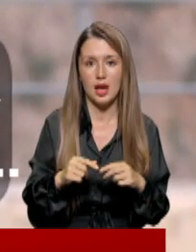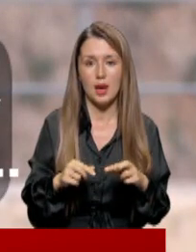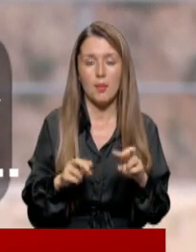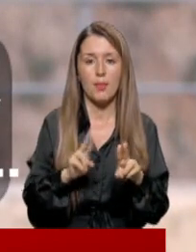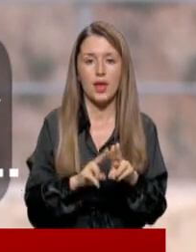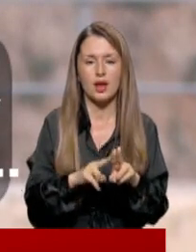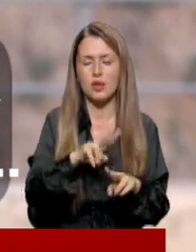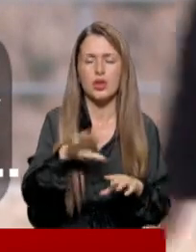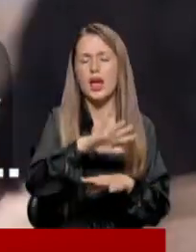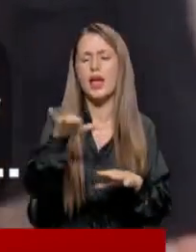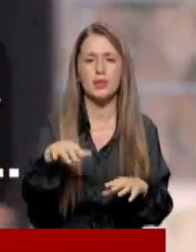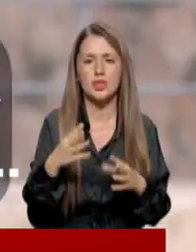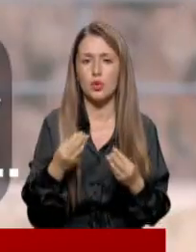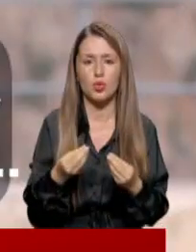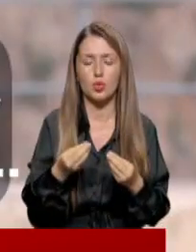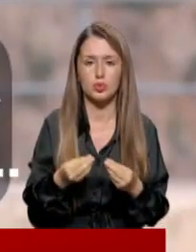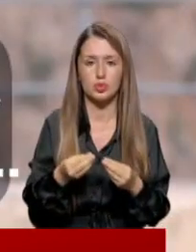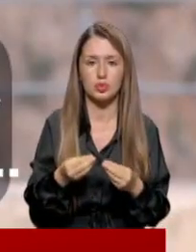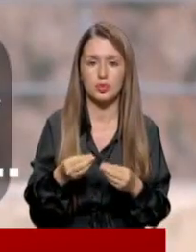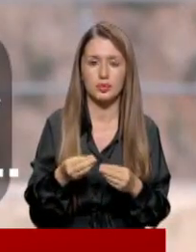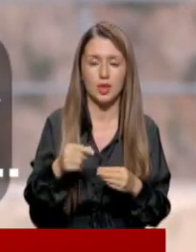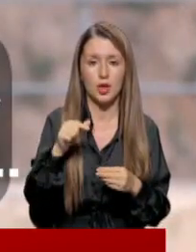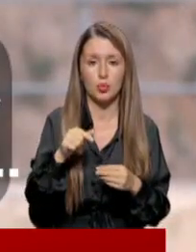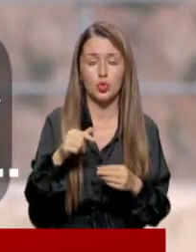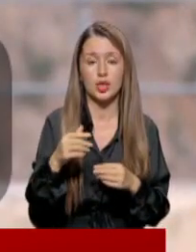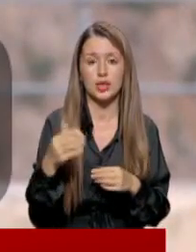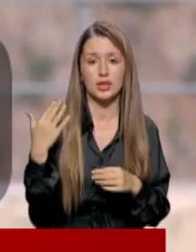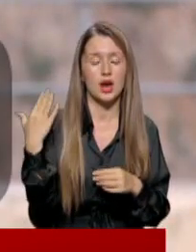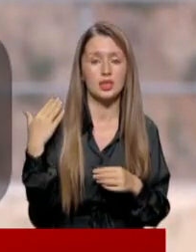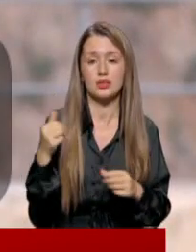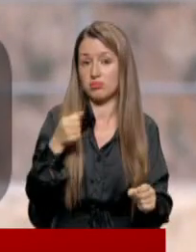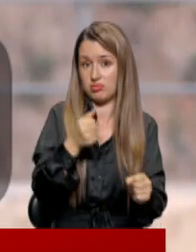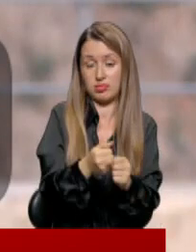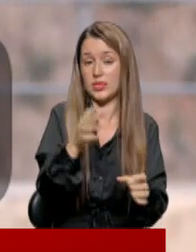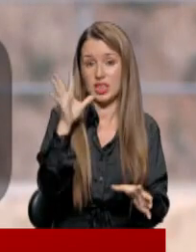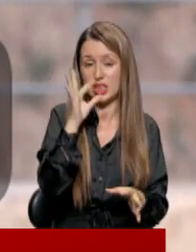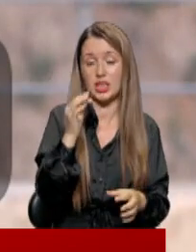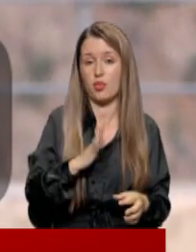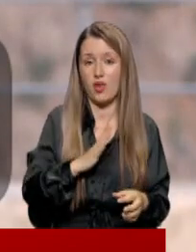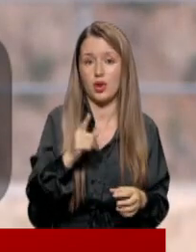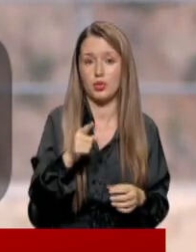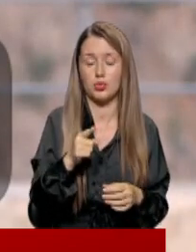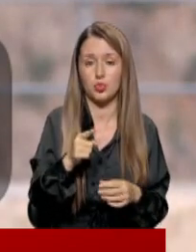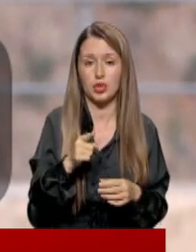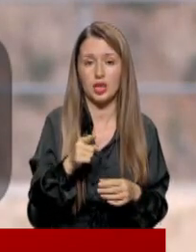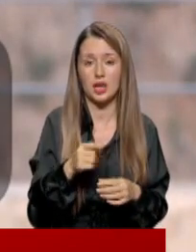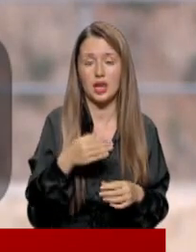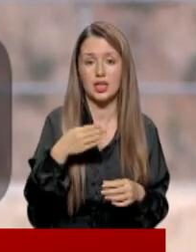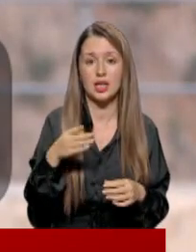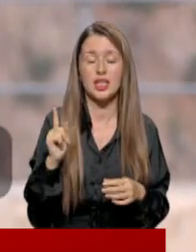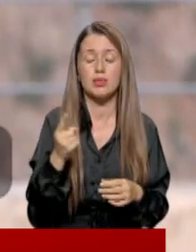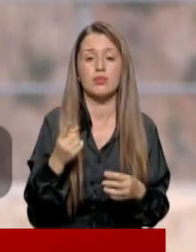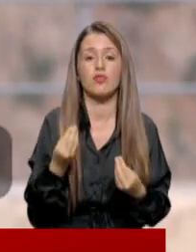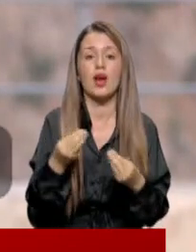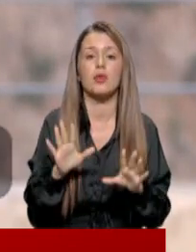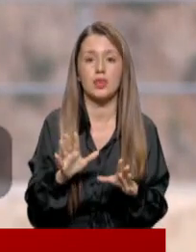YPG olsun, PYD olsun, DAEŞ olsun, FETÖ olsun. Bunların arkasında kim varsa, kim bunlara destek sağlarsa sağlasınlar. Bunlara imkan vermeden,